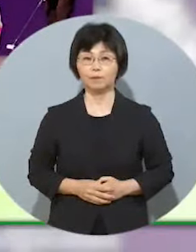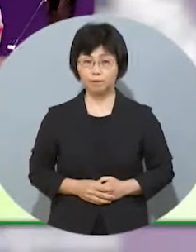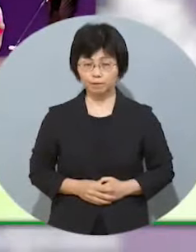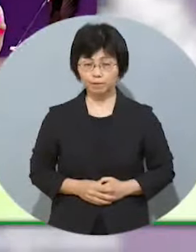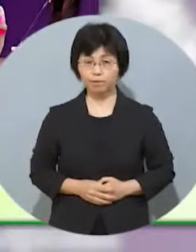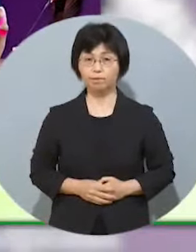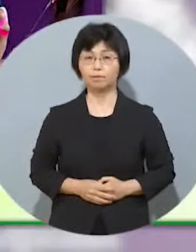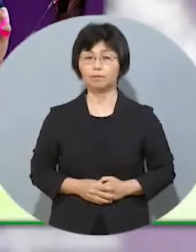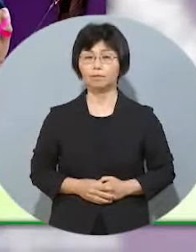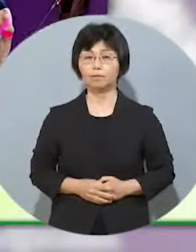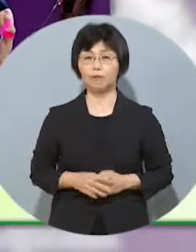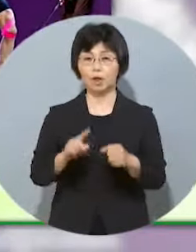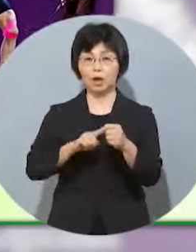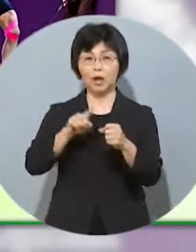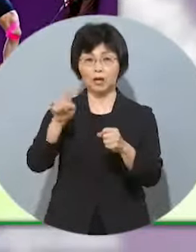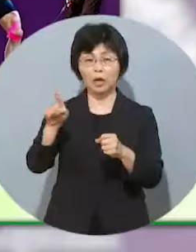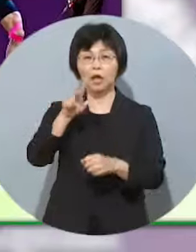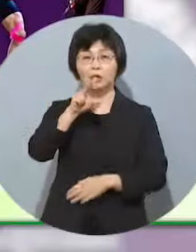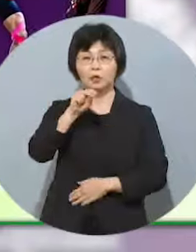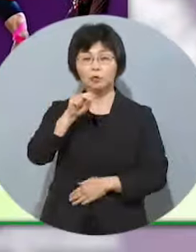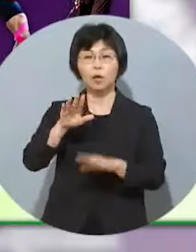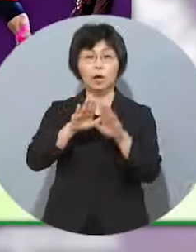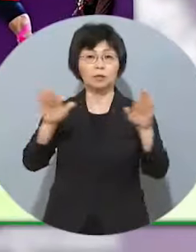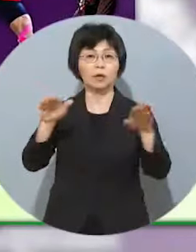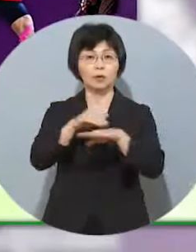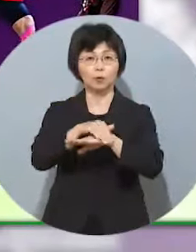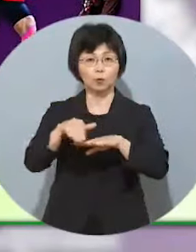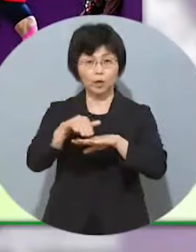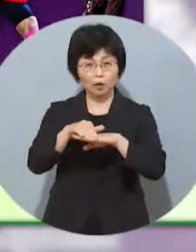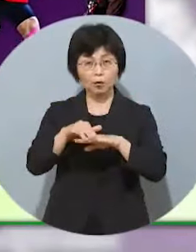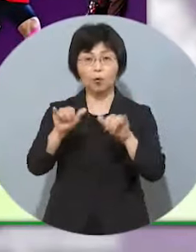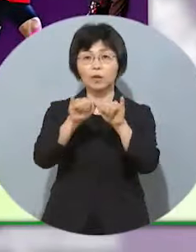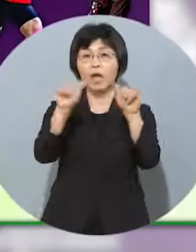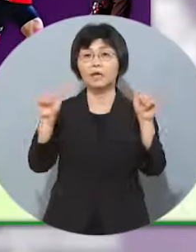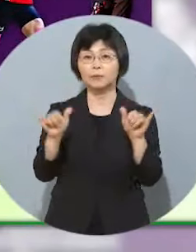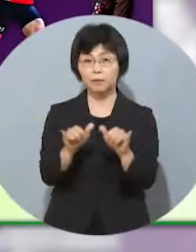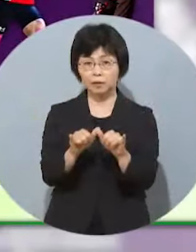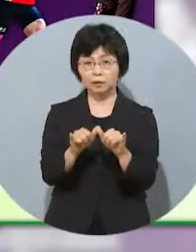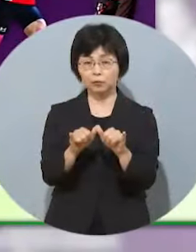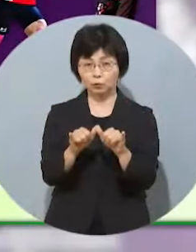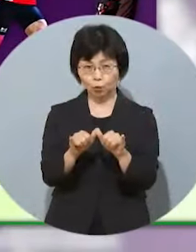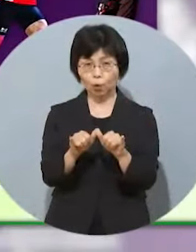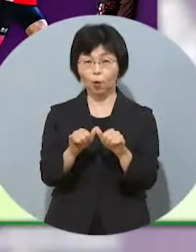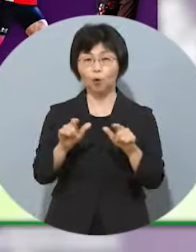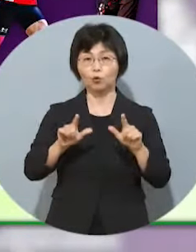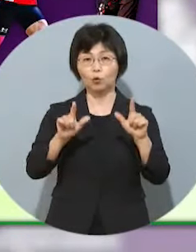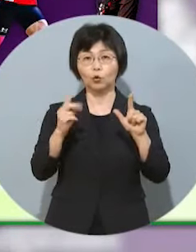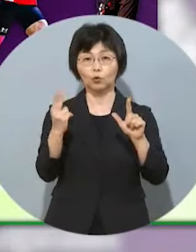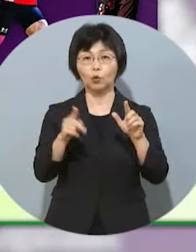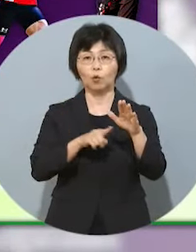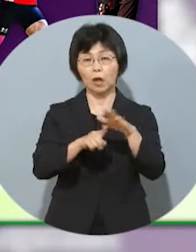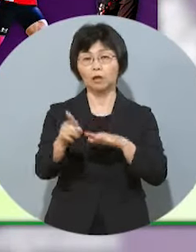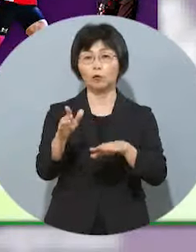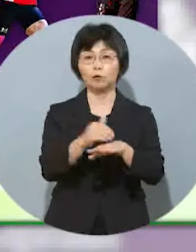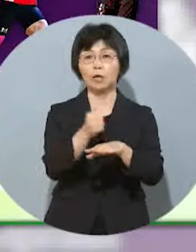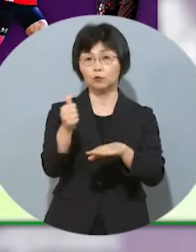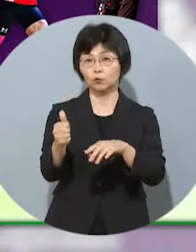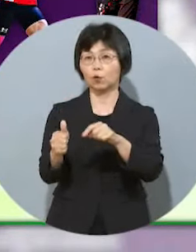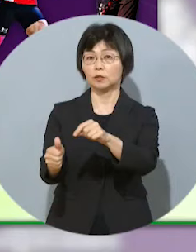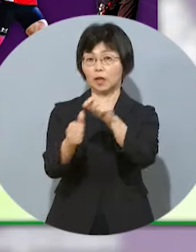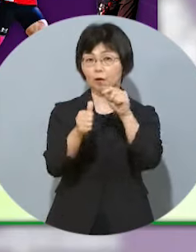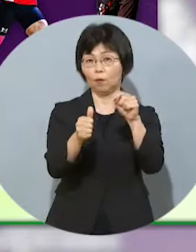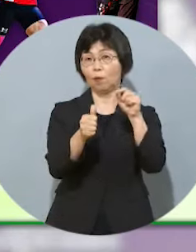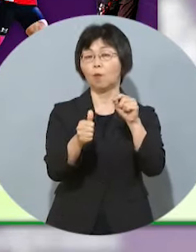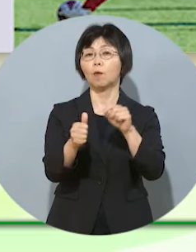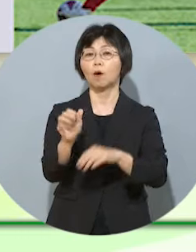この大会は来年岐阜で開催される年輪ピックの東京都代表選手の選考を兼ね